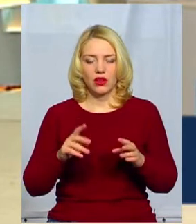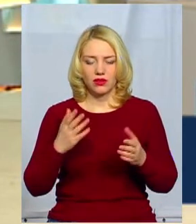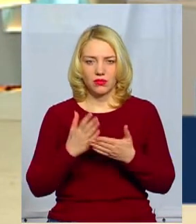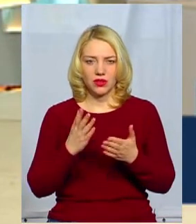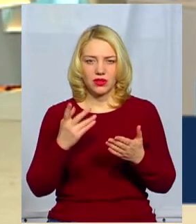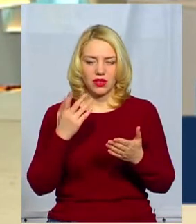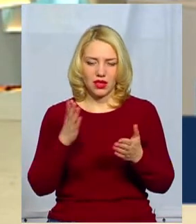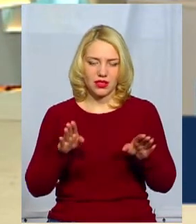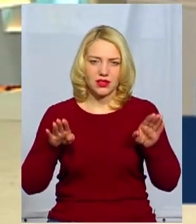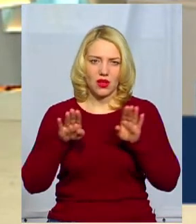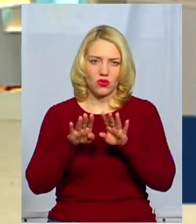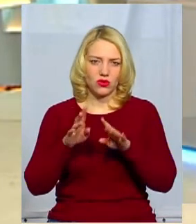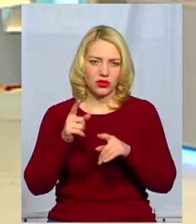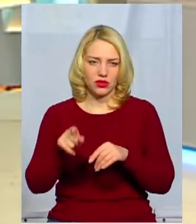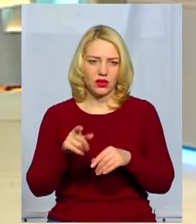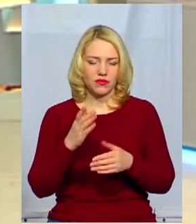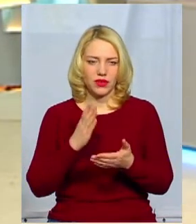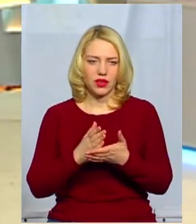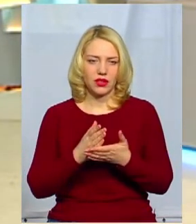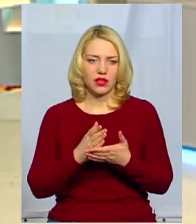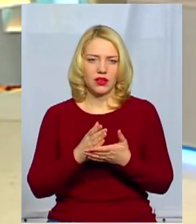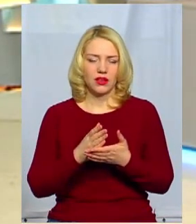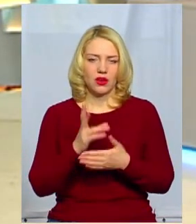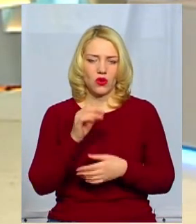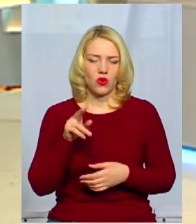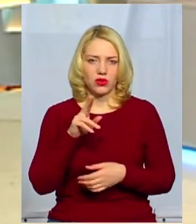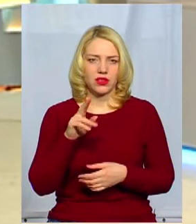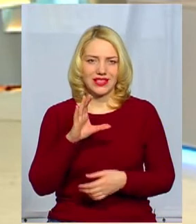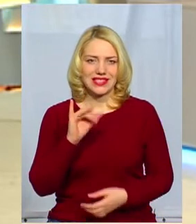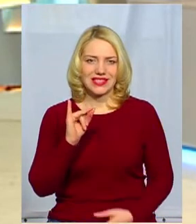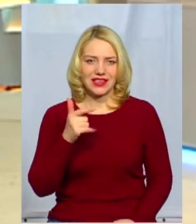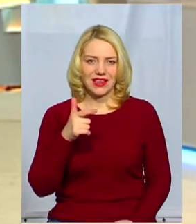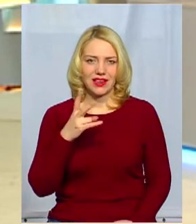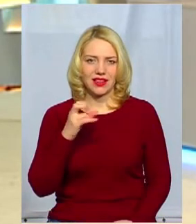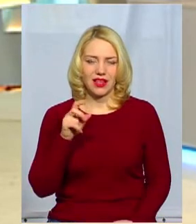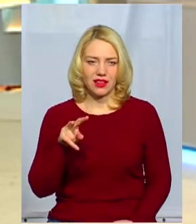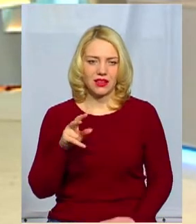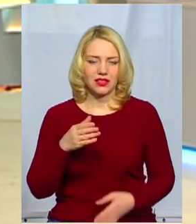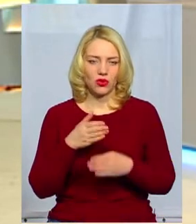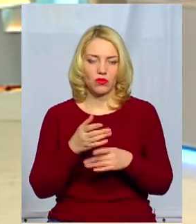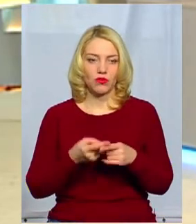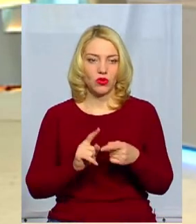там встановлюють кодові сигнали, і з допомогою нього можна